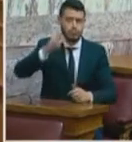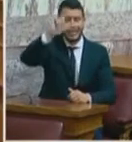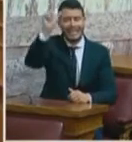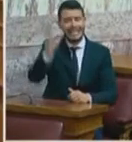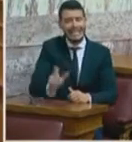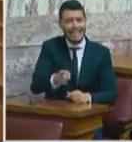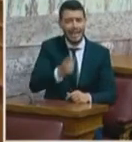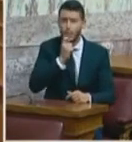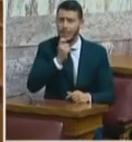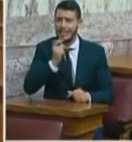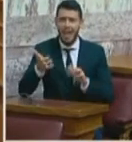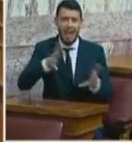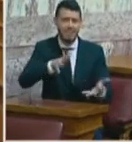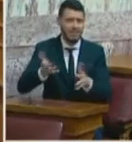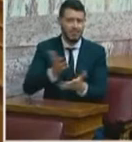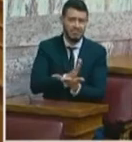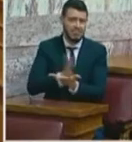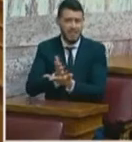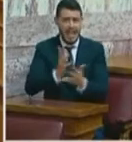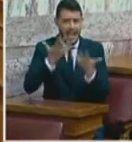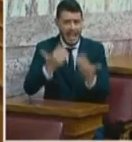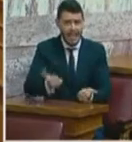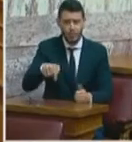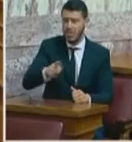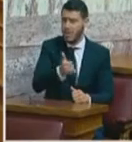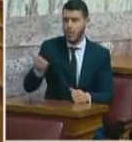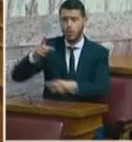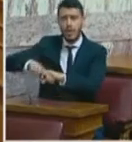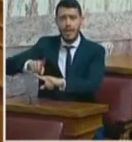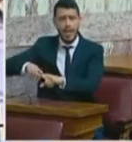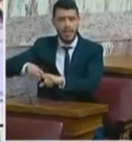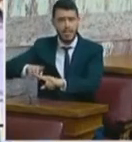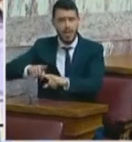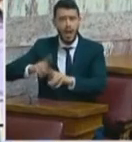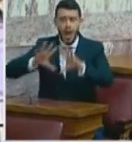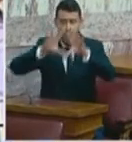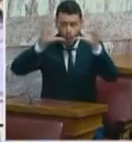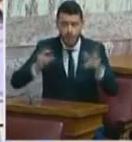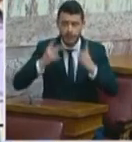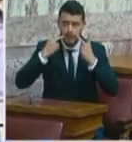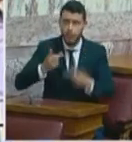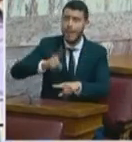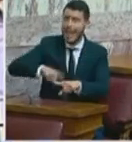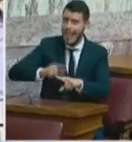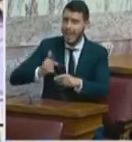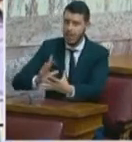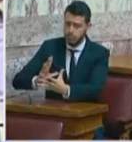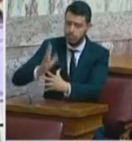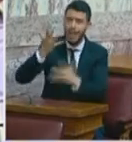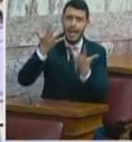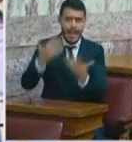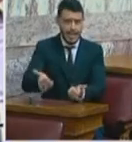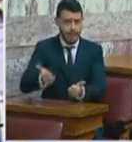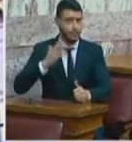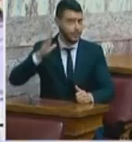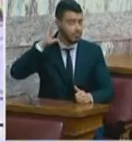αλλά αυτό δεν αφορά μόνο την Ελλάδα. Αλλά τούτων δοθέντων αναρωτιέμαι. Σας άκουσα με προσοχή και